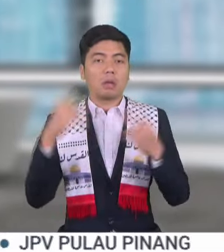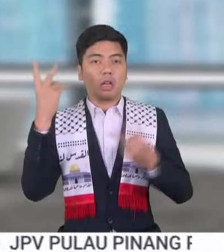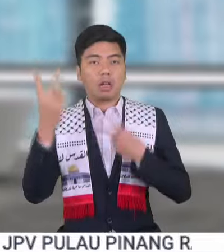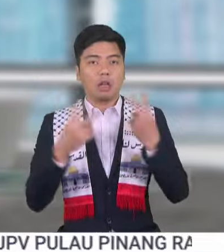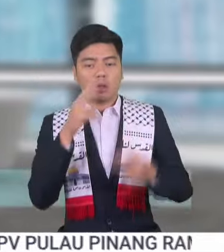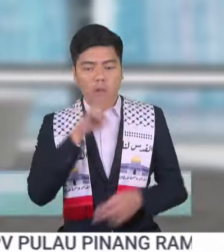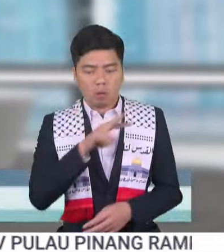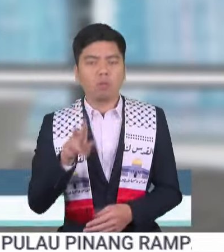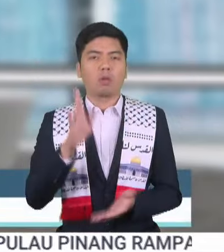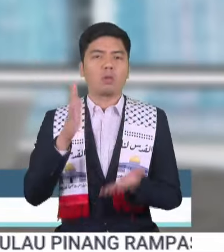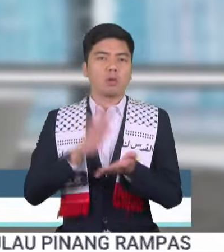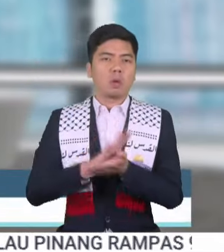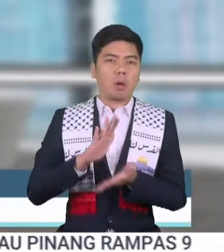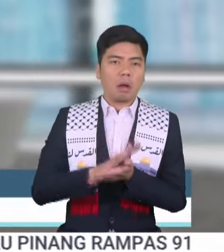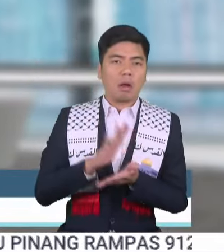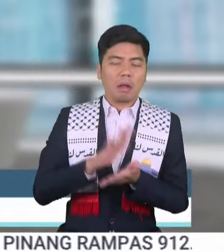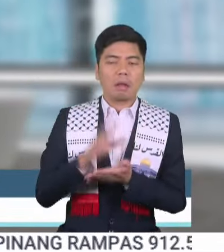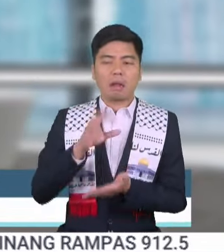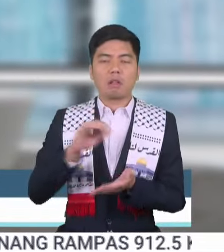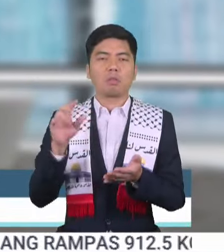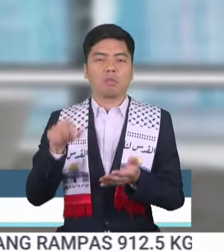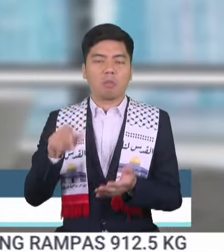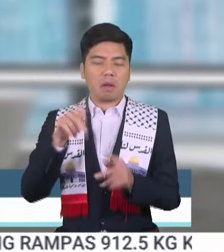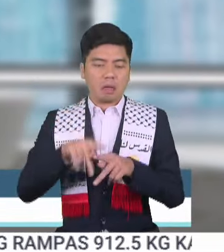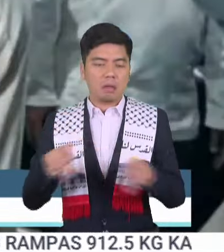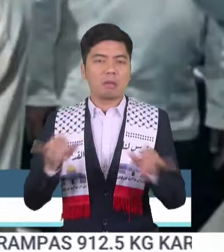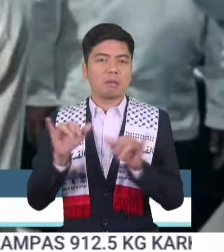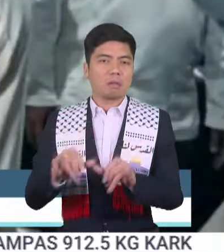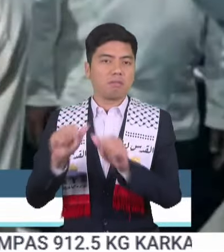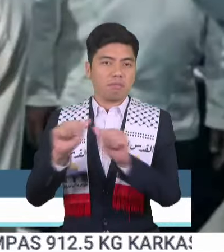kebajikan pelajar yang menghuni bangunan tersebut pagi tadi.